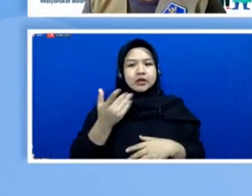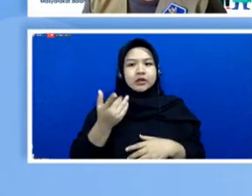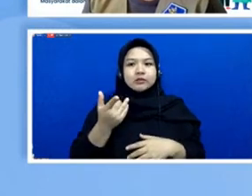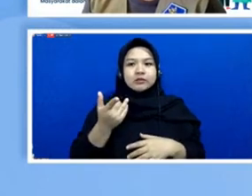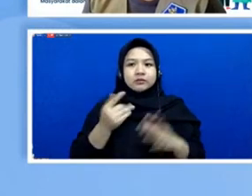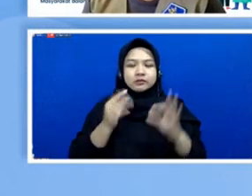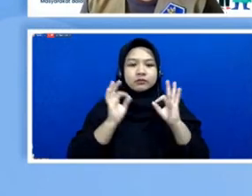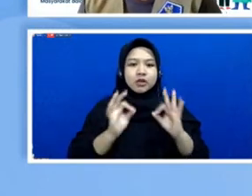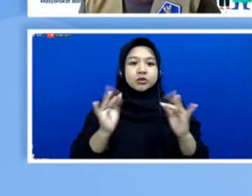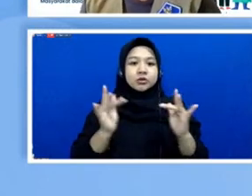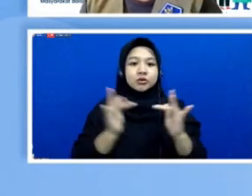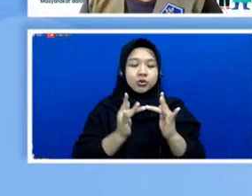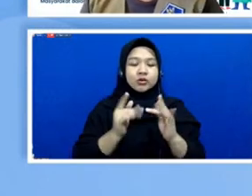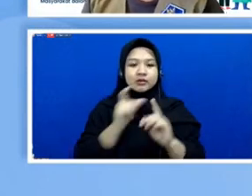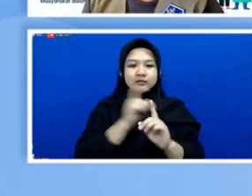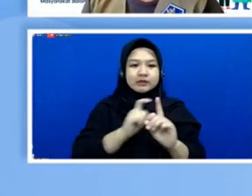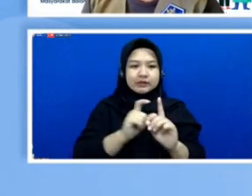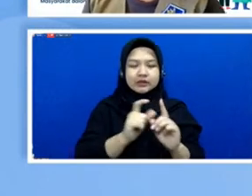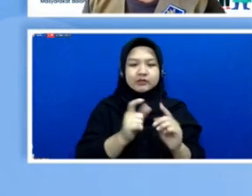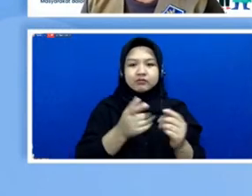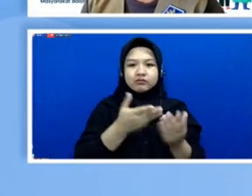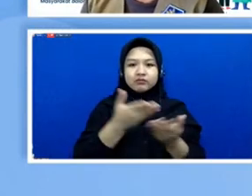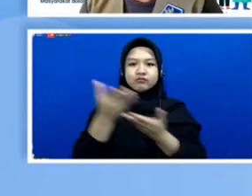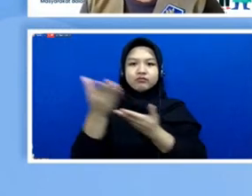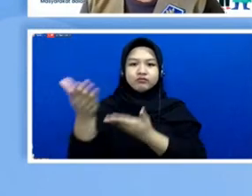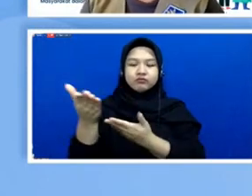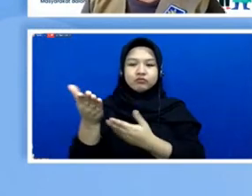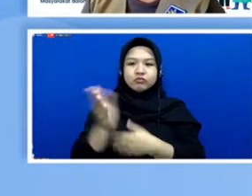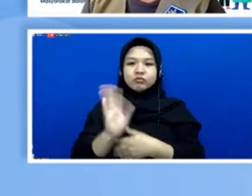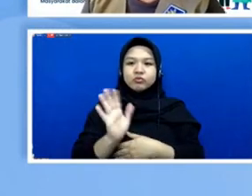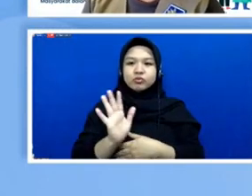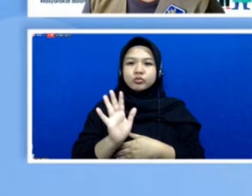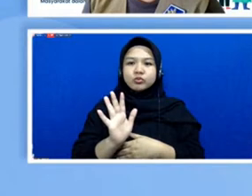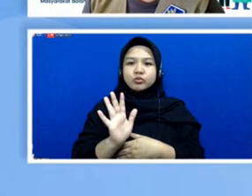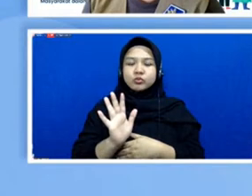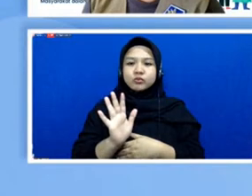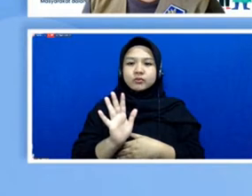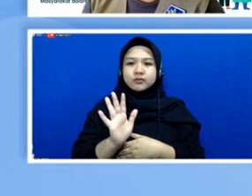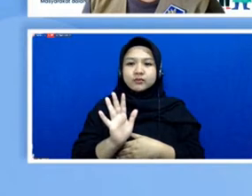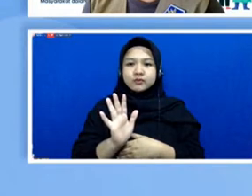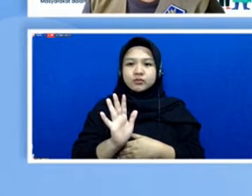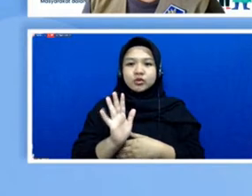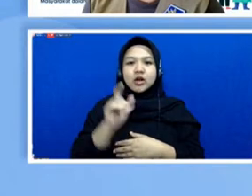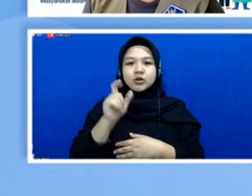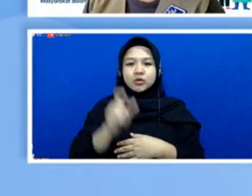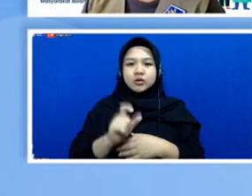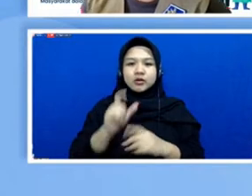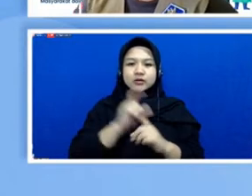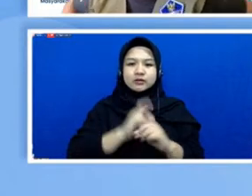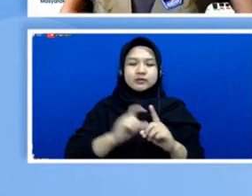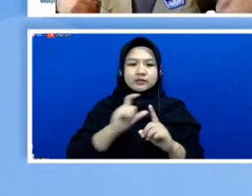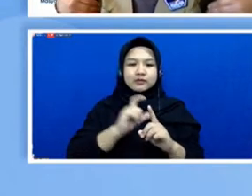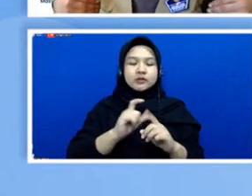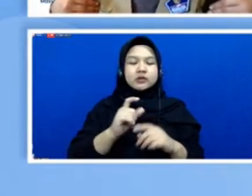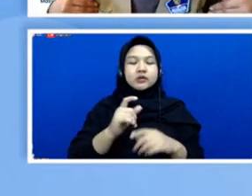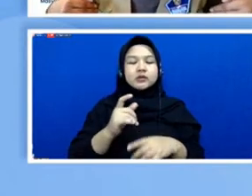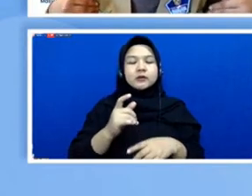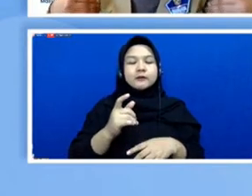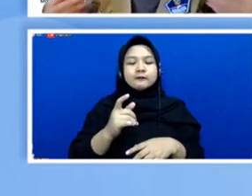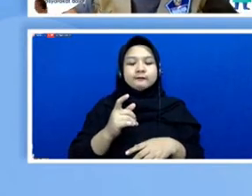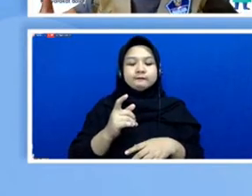ketika kontak tracer diserahkan kepada bukan lagi ditangani oleh tracer yang